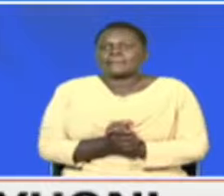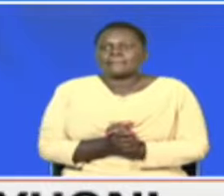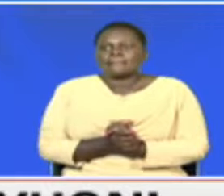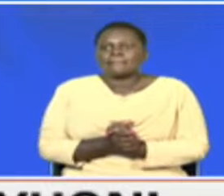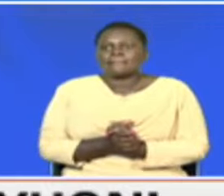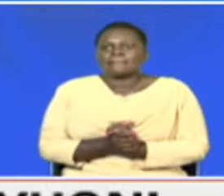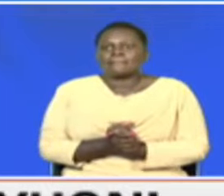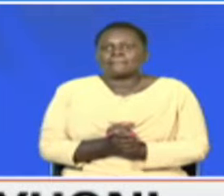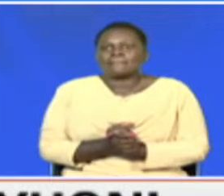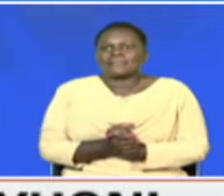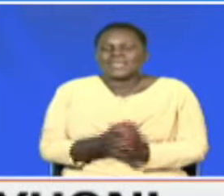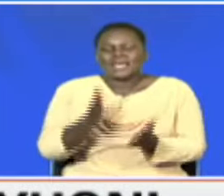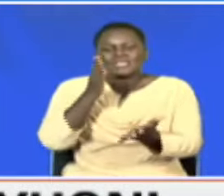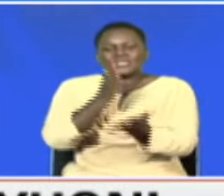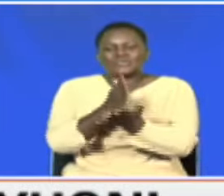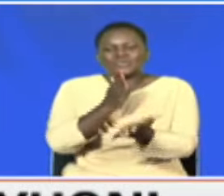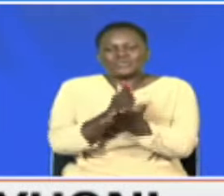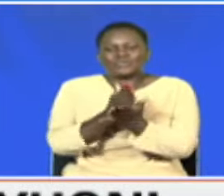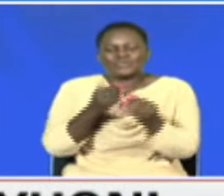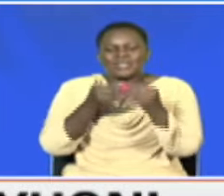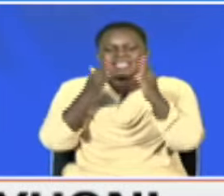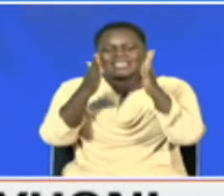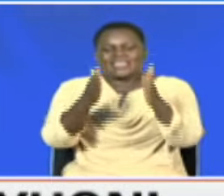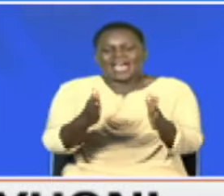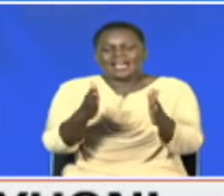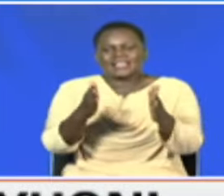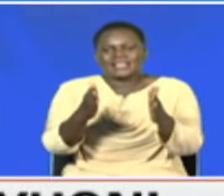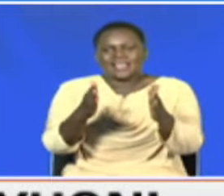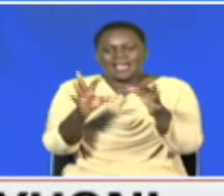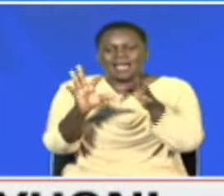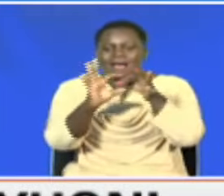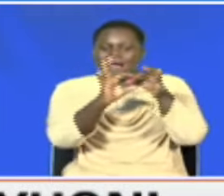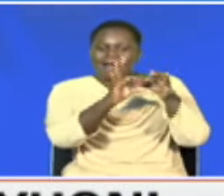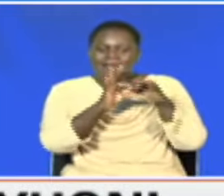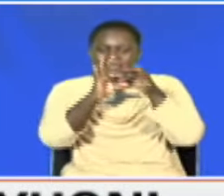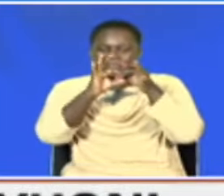Na bila shaka hao ni viongozi wa Azimio. Tuangalie masuala mengine.